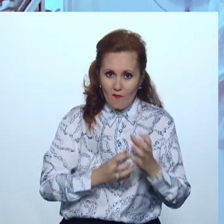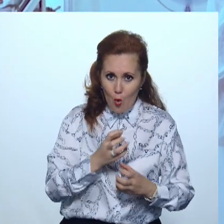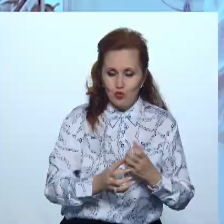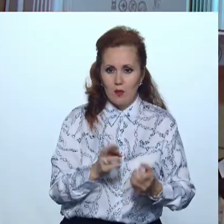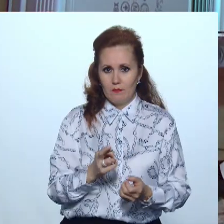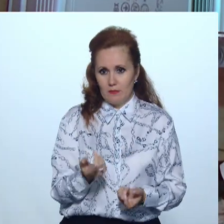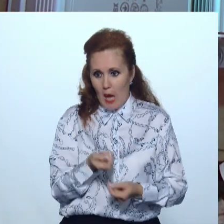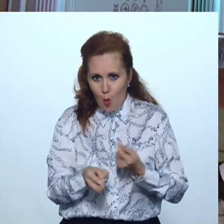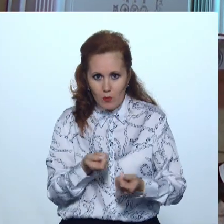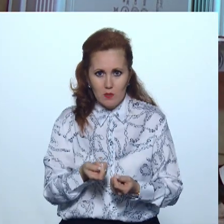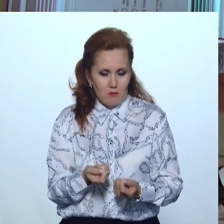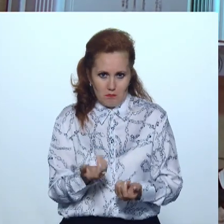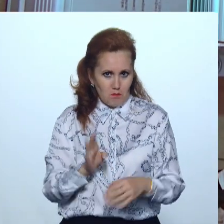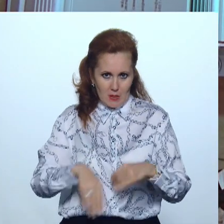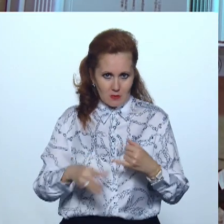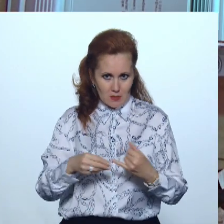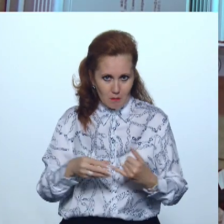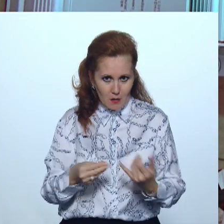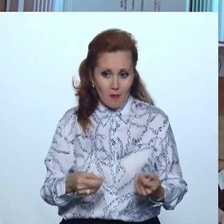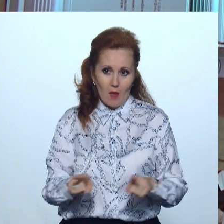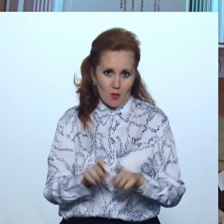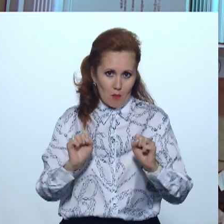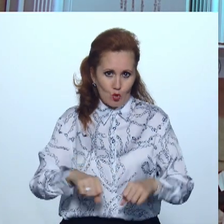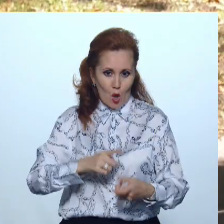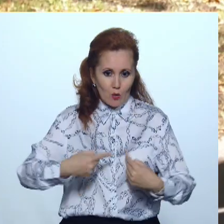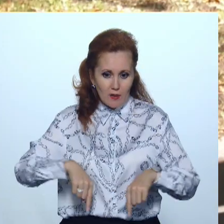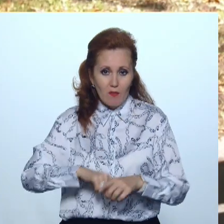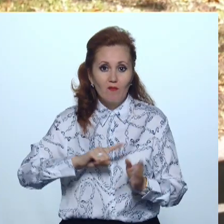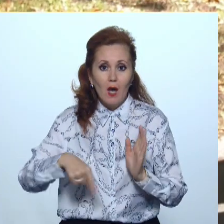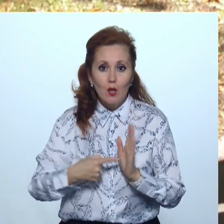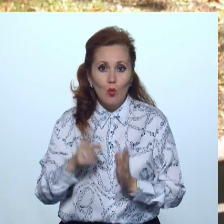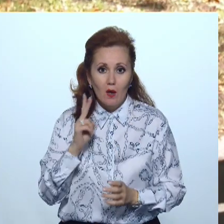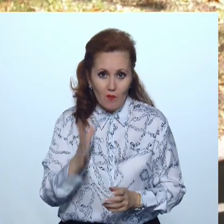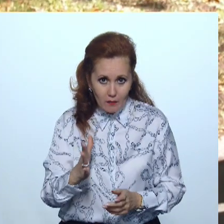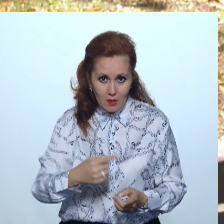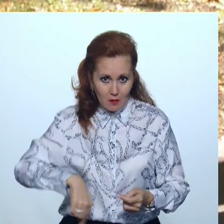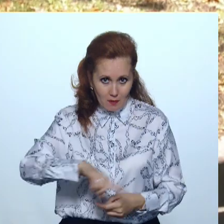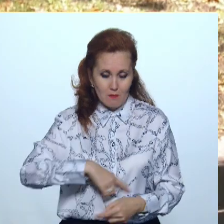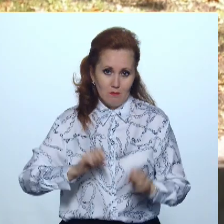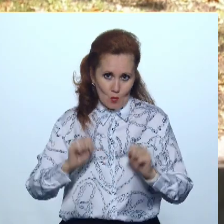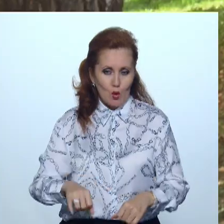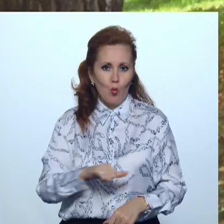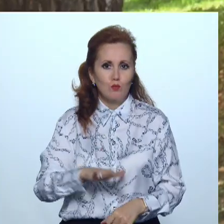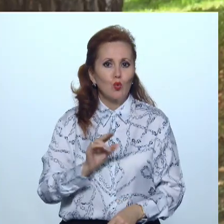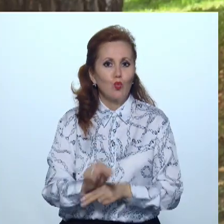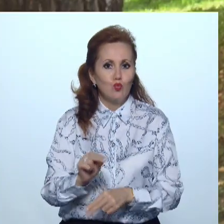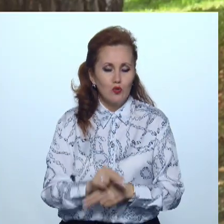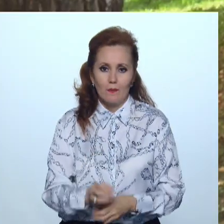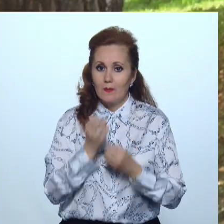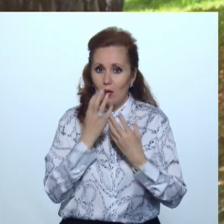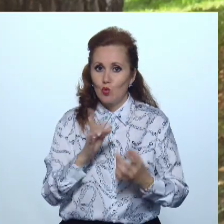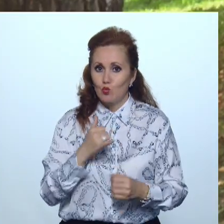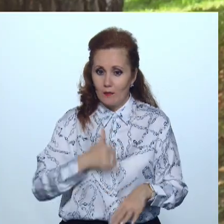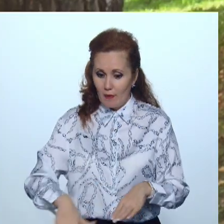продажу, и для себя. Такую установку можно организовать даже в городской квартире. Как это сделать, в Удмуртии теперь будут учить. Очень хорошо, что у нас